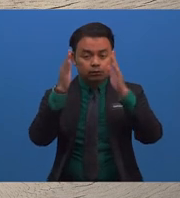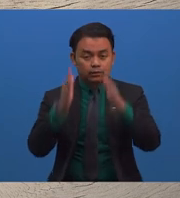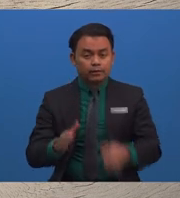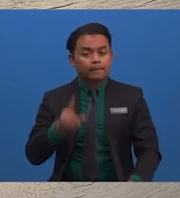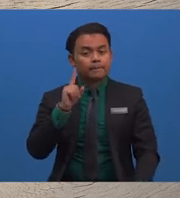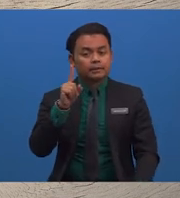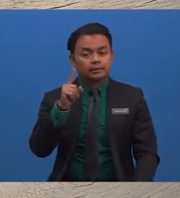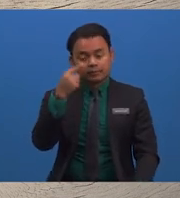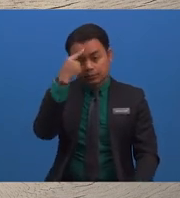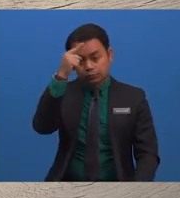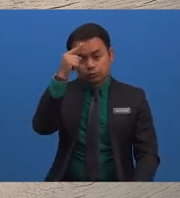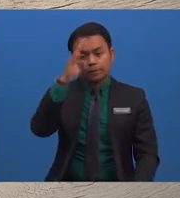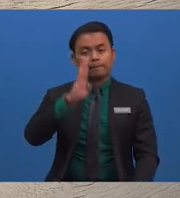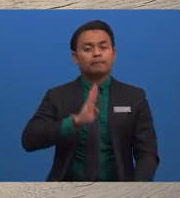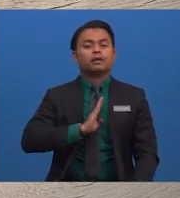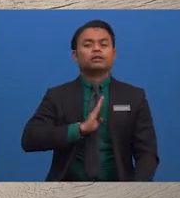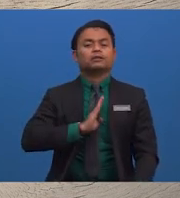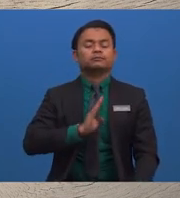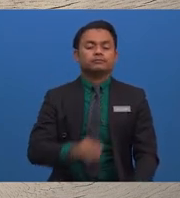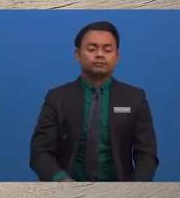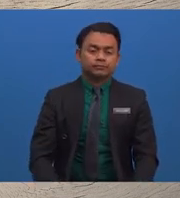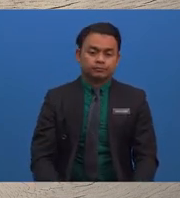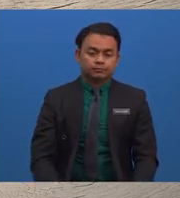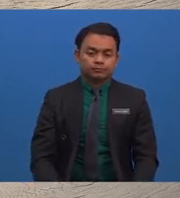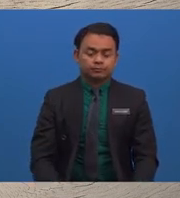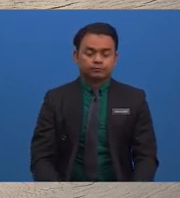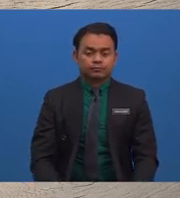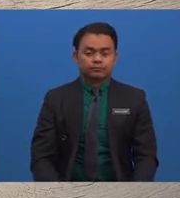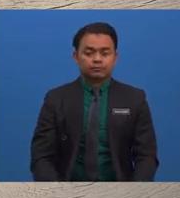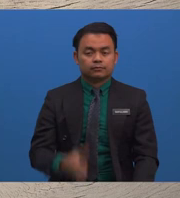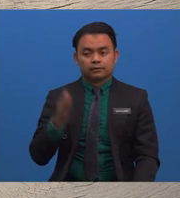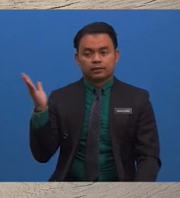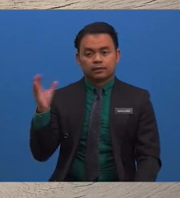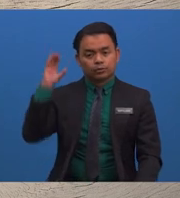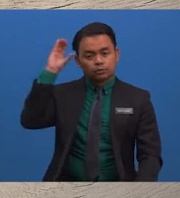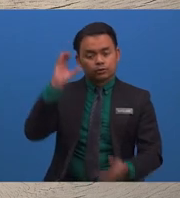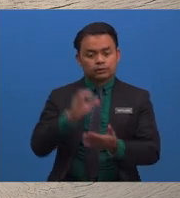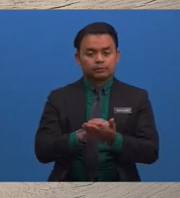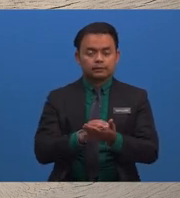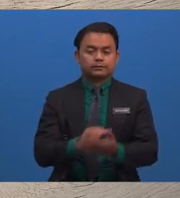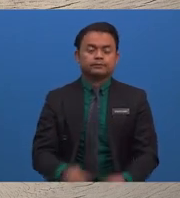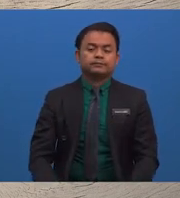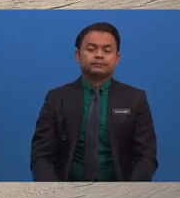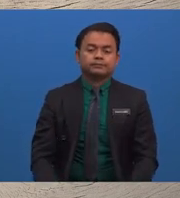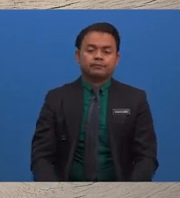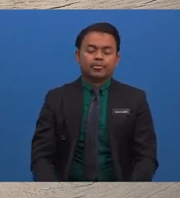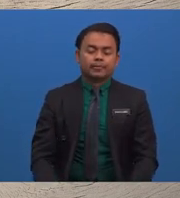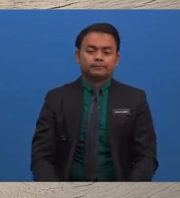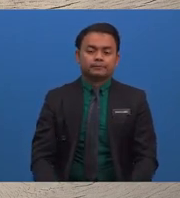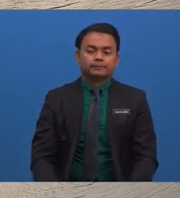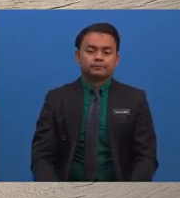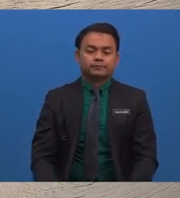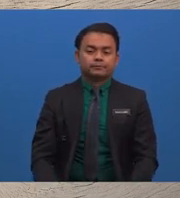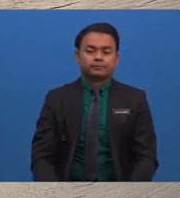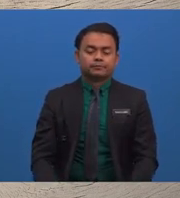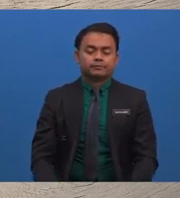untuk beta. Sekarang lihat pula pada paparan situasi Mak Tua menghadap Raja